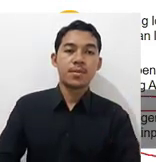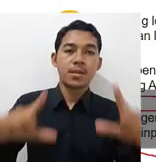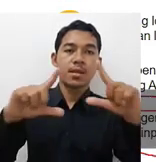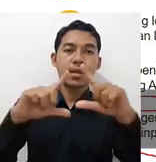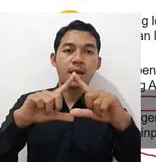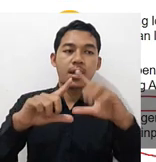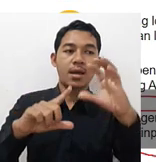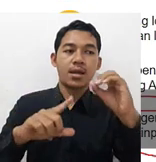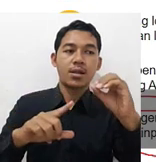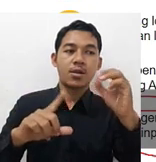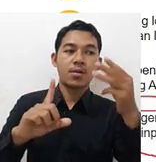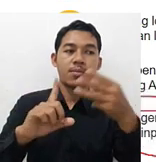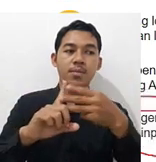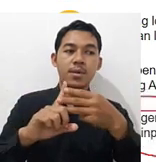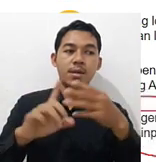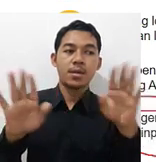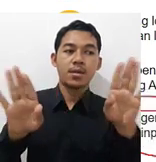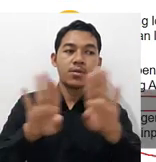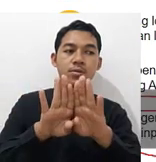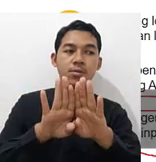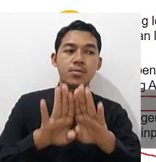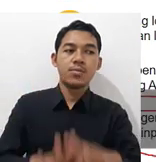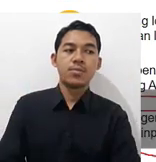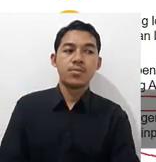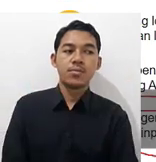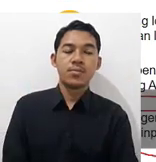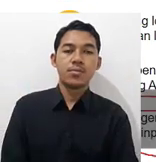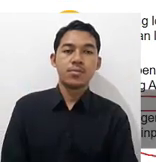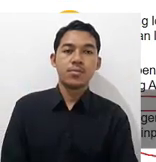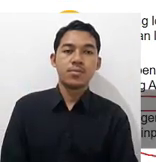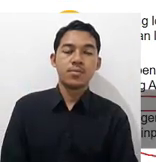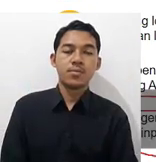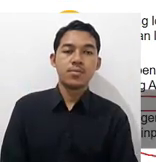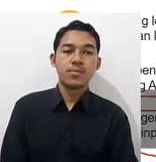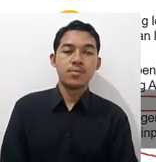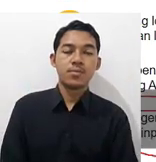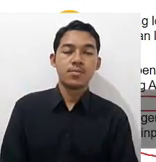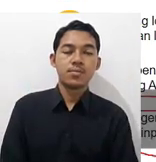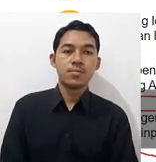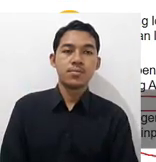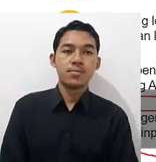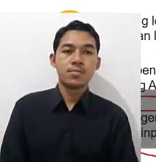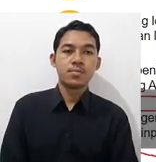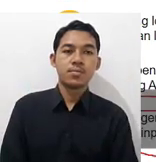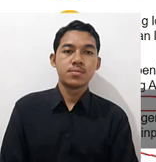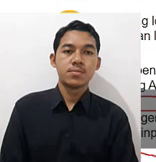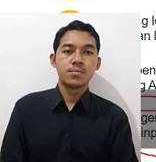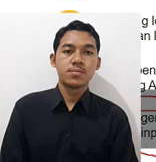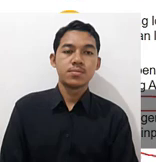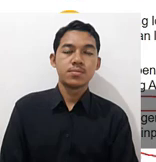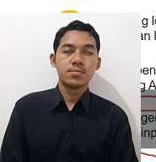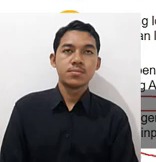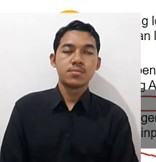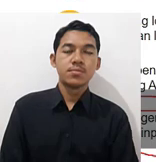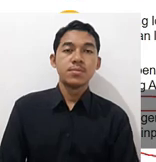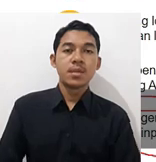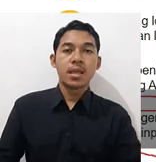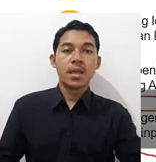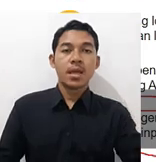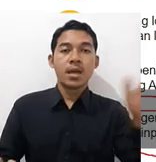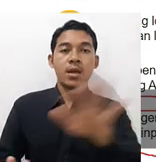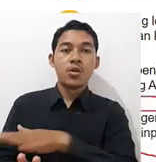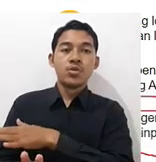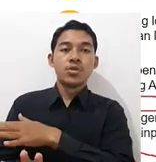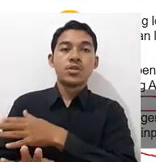nya tertutup. Nah, berarti kan kalau arus dalam rangkaian seri itu